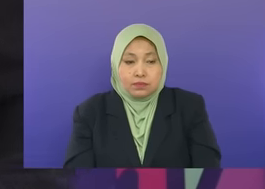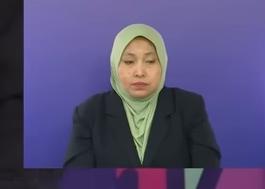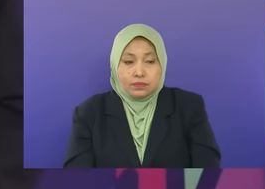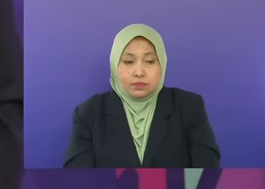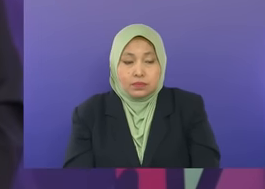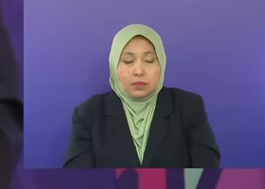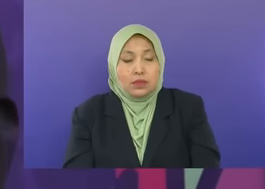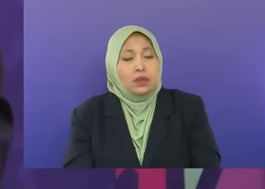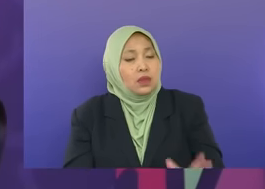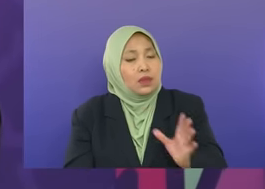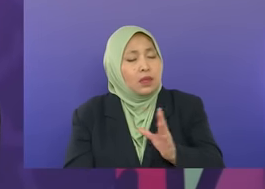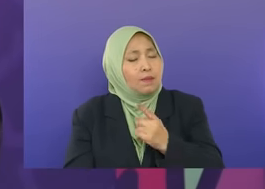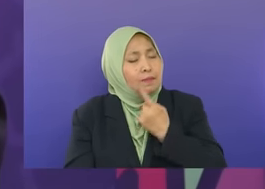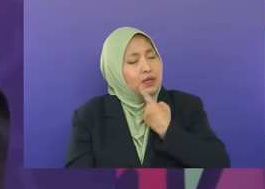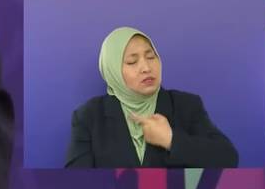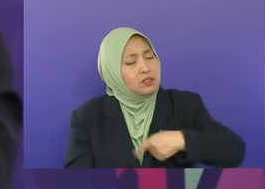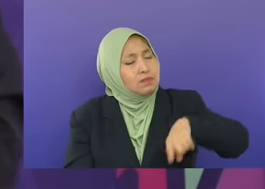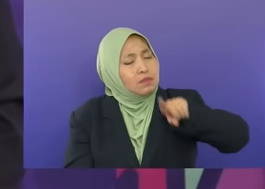Bismillahirrahmanirrahim